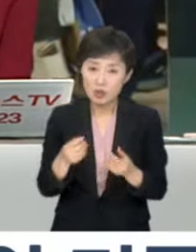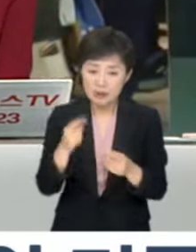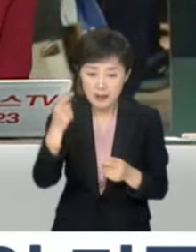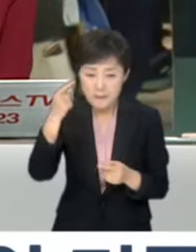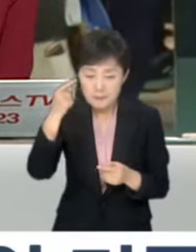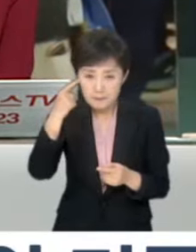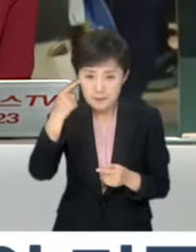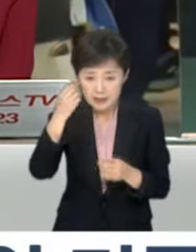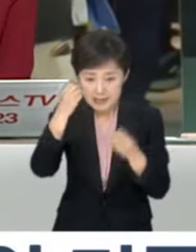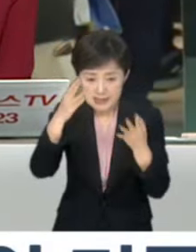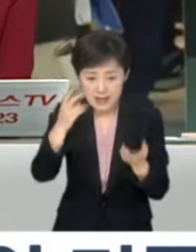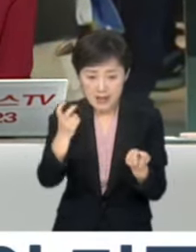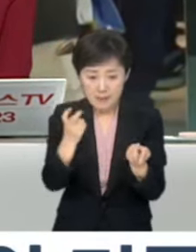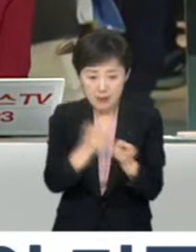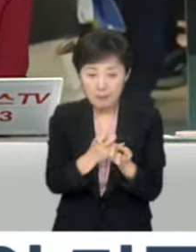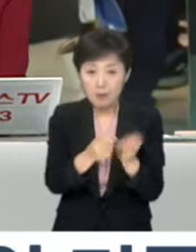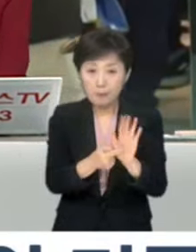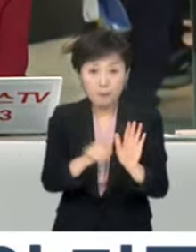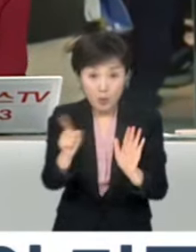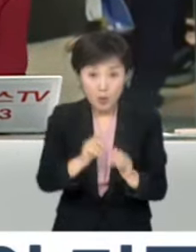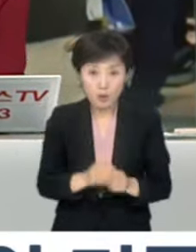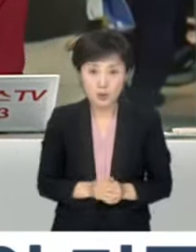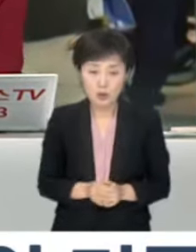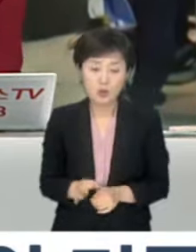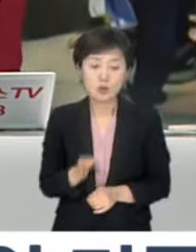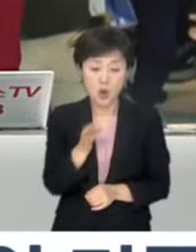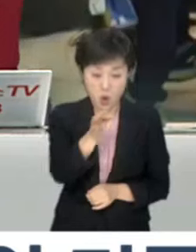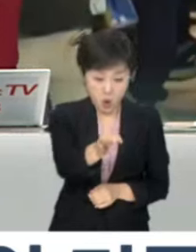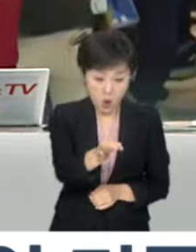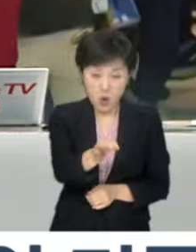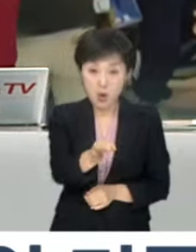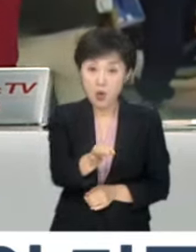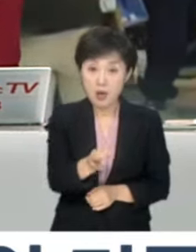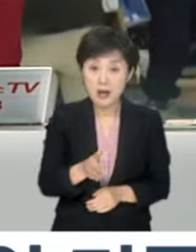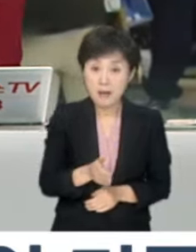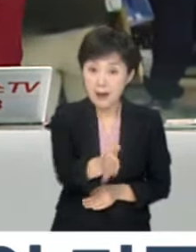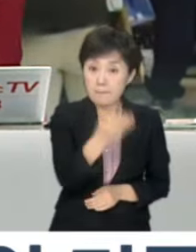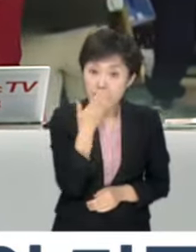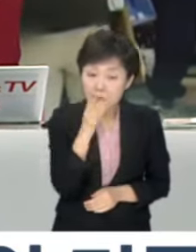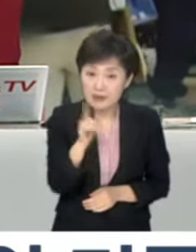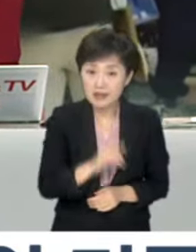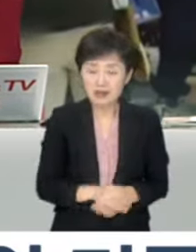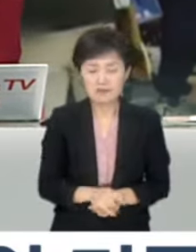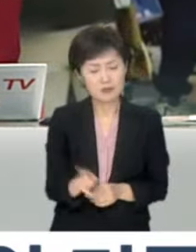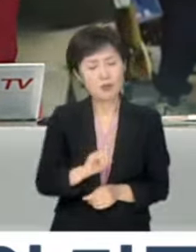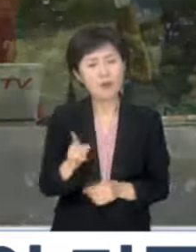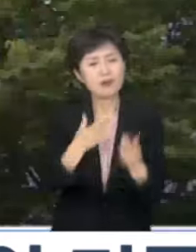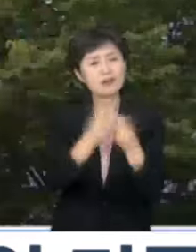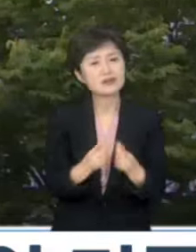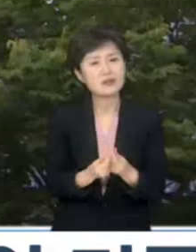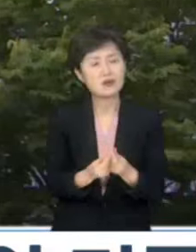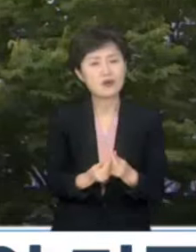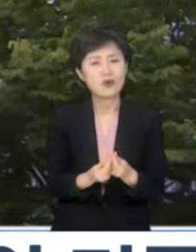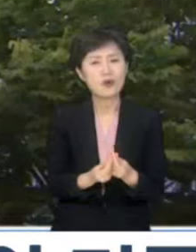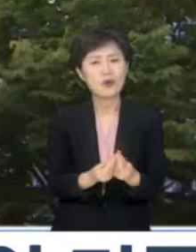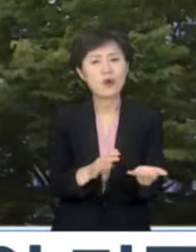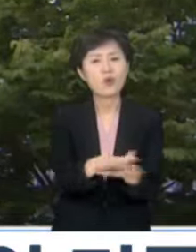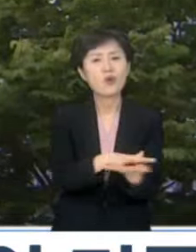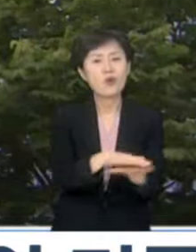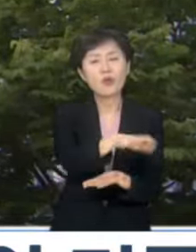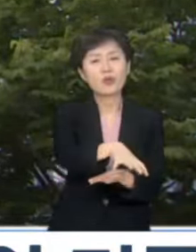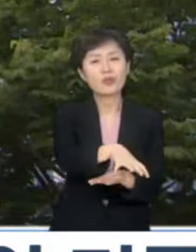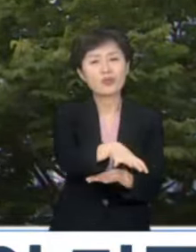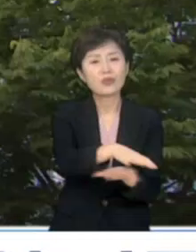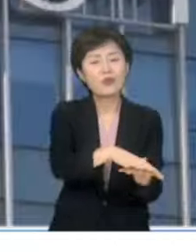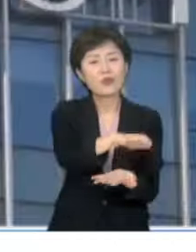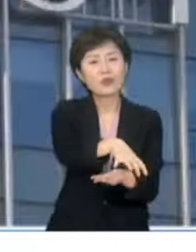이 유료 패스트트랙은 어떤 건지 먼저 설명해 주실까요? 저희 뭐 놀이공원 가보시면 많이 이제 사실은 볼 수 있는 거 맞습니다. 빨리 가는 거. 예, 근데